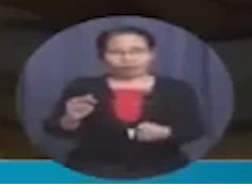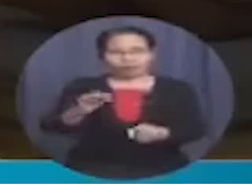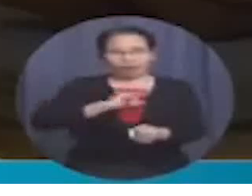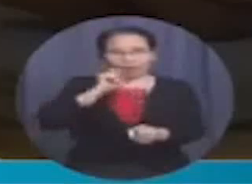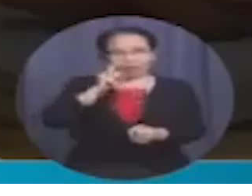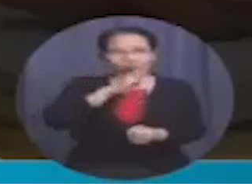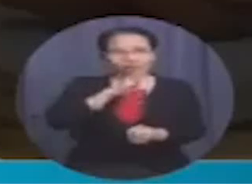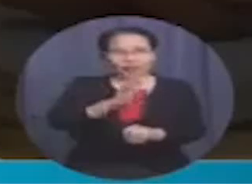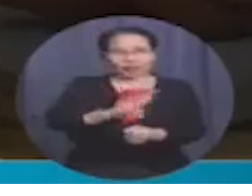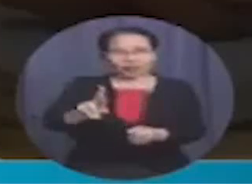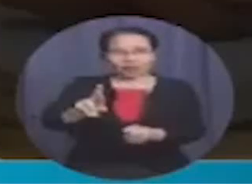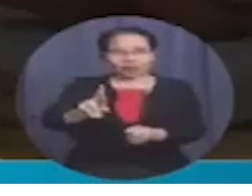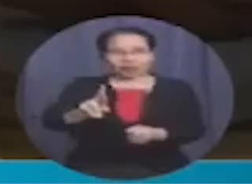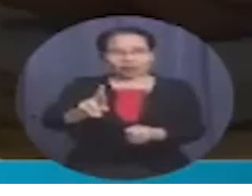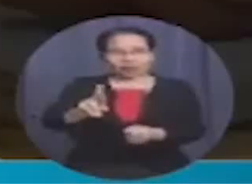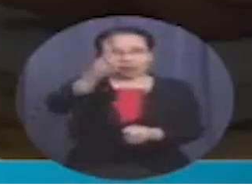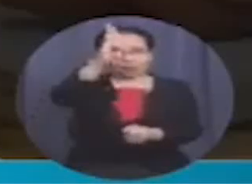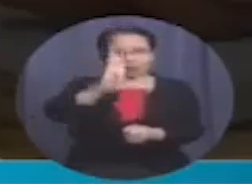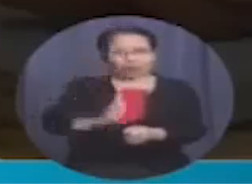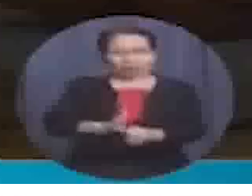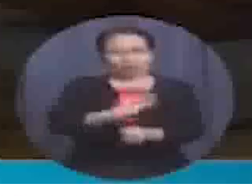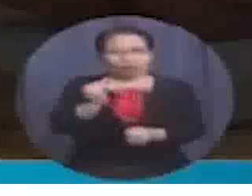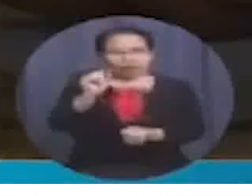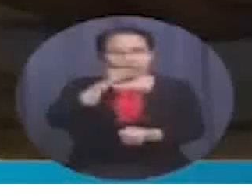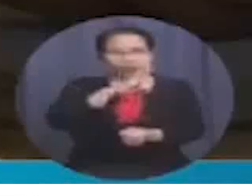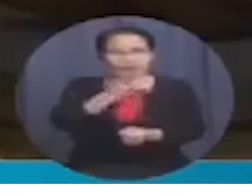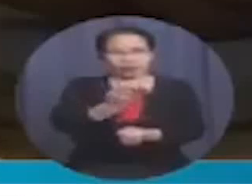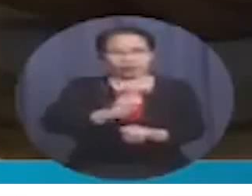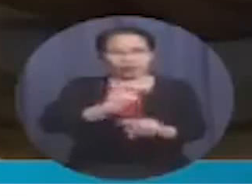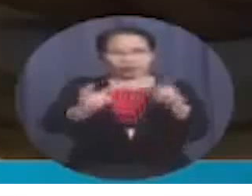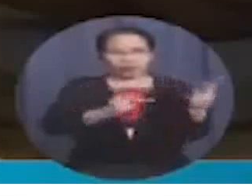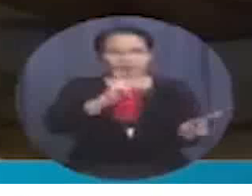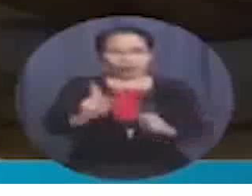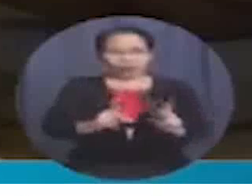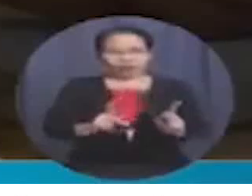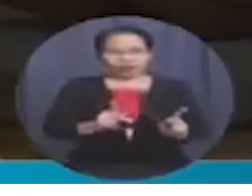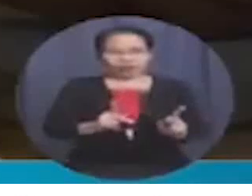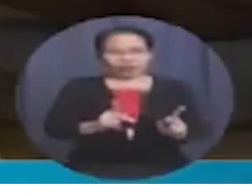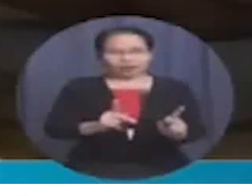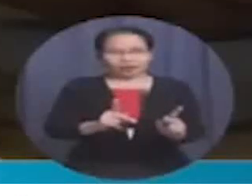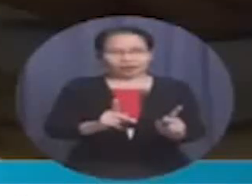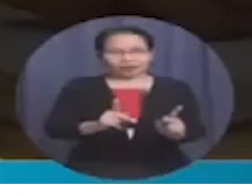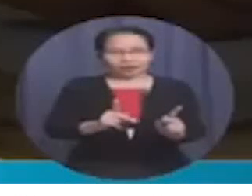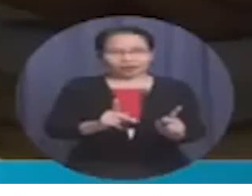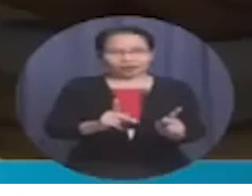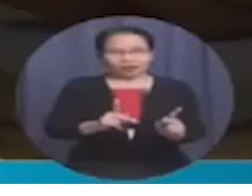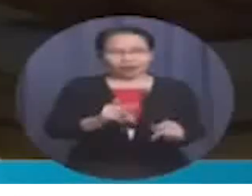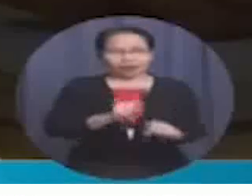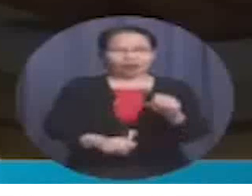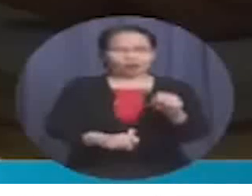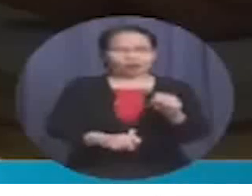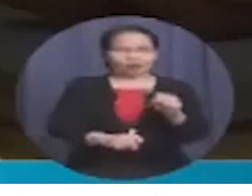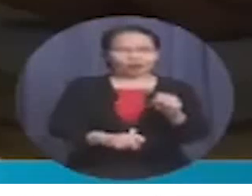I shall be their God. And they shall be my people. Ang sabi,